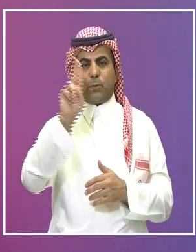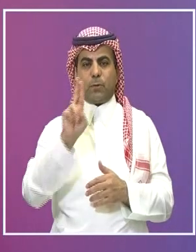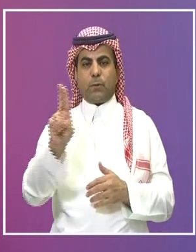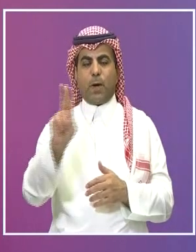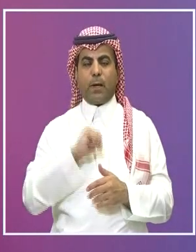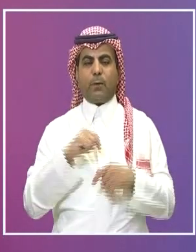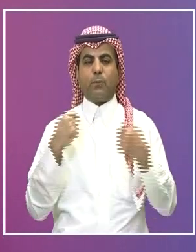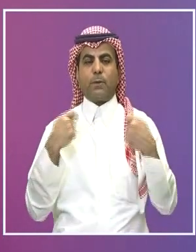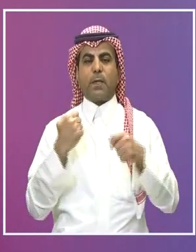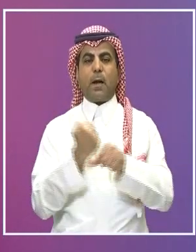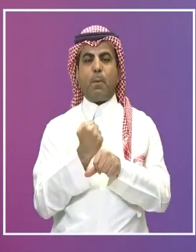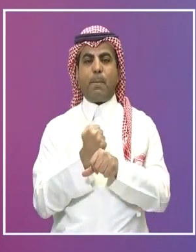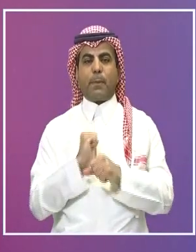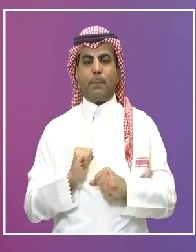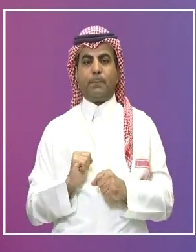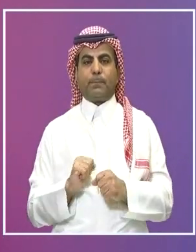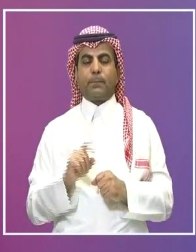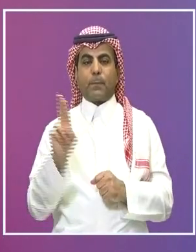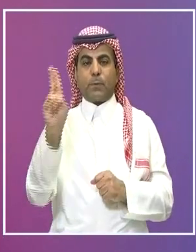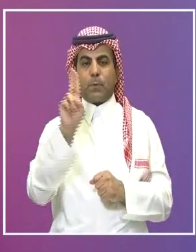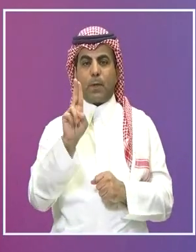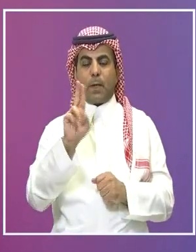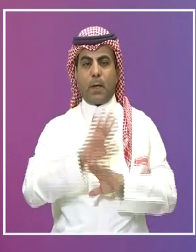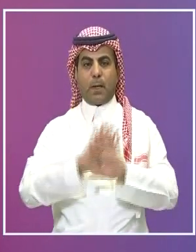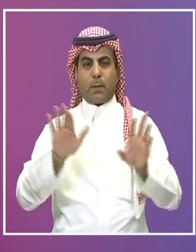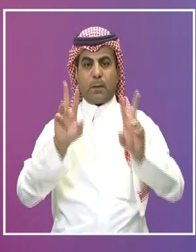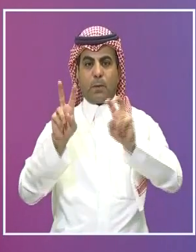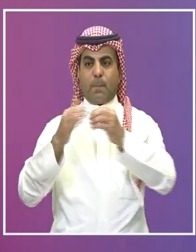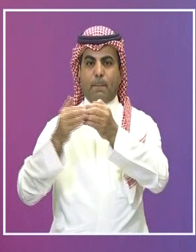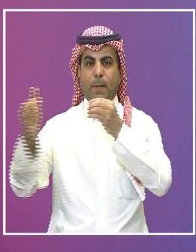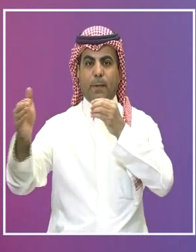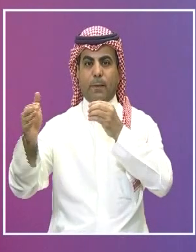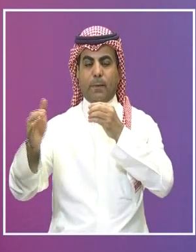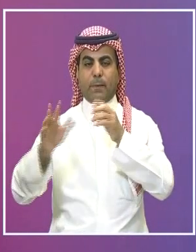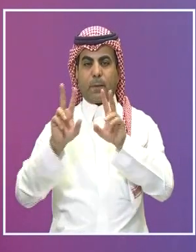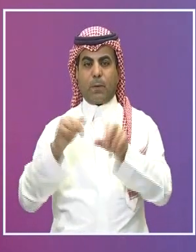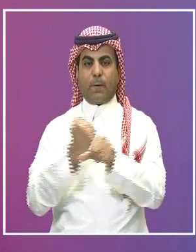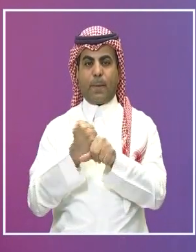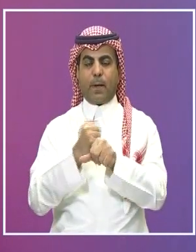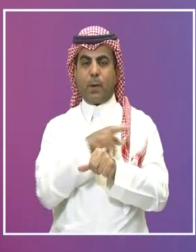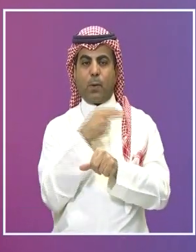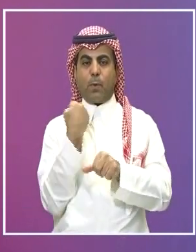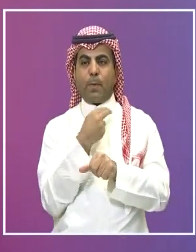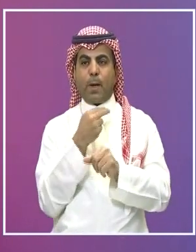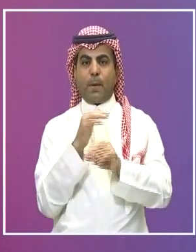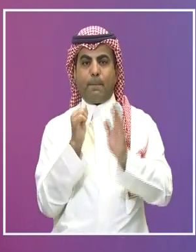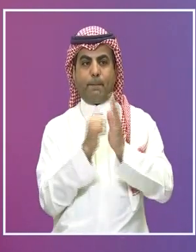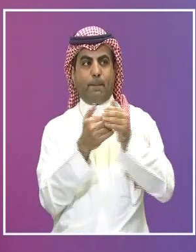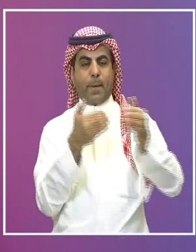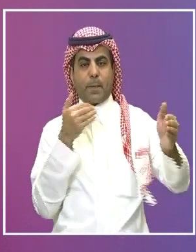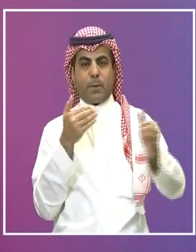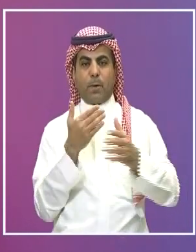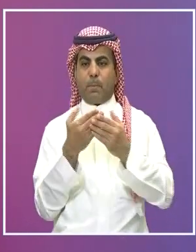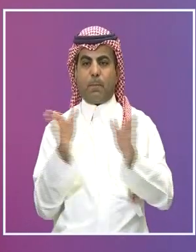وزارة الموارد البشرية، هل تقرر إيقاف العمل عن بعد وتحديدا لدى الجهات الحكومية؟ وماذا